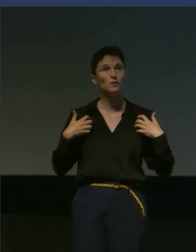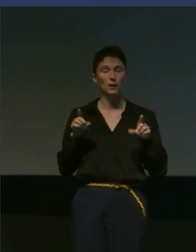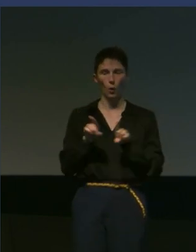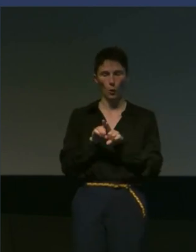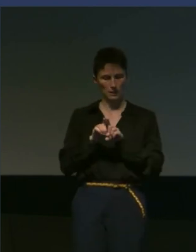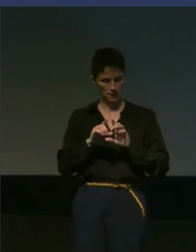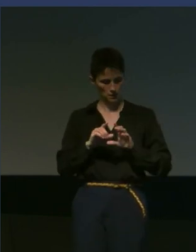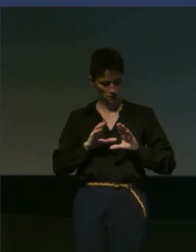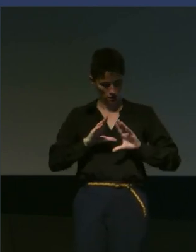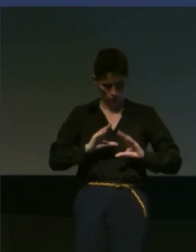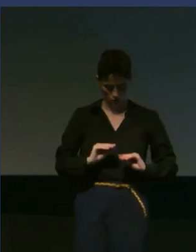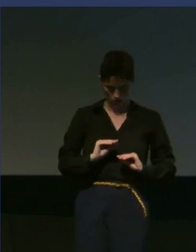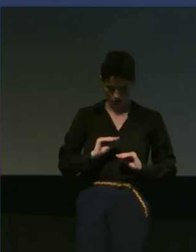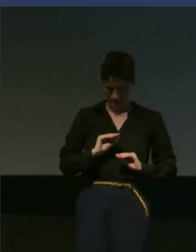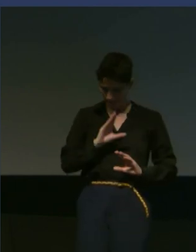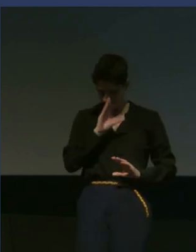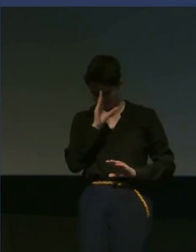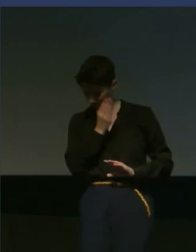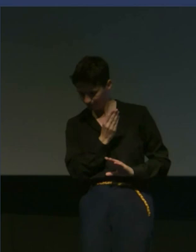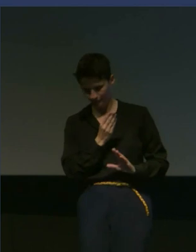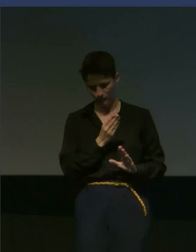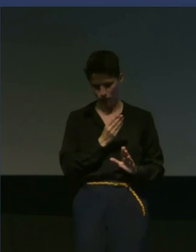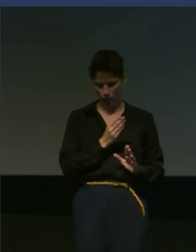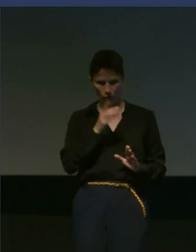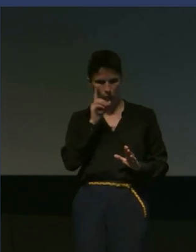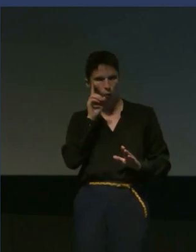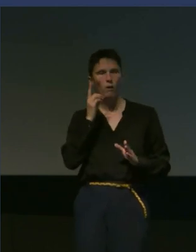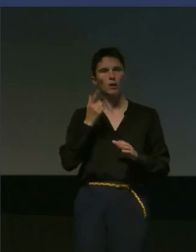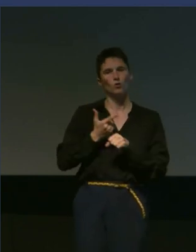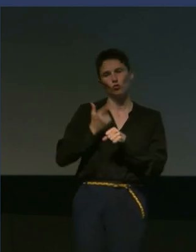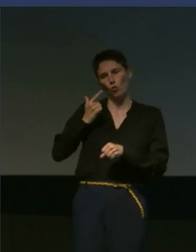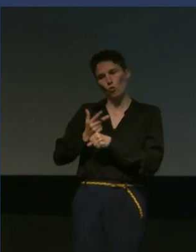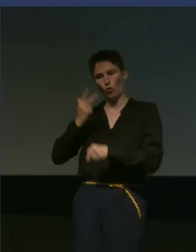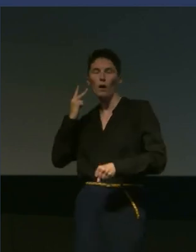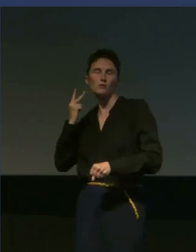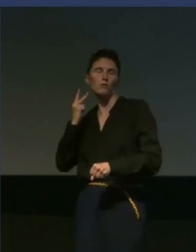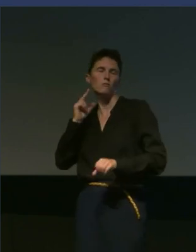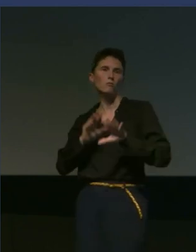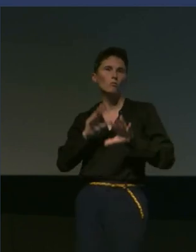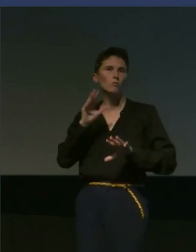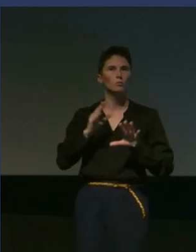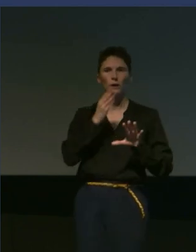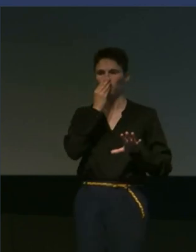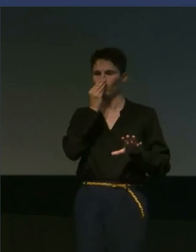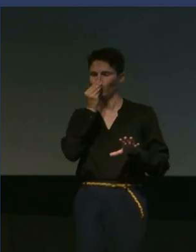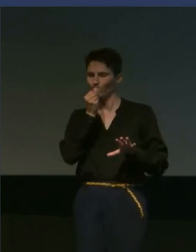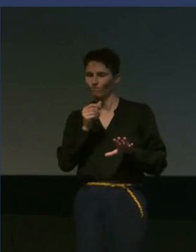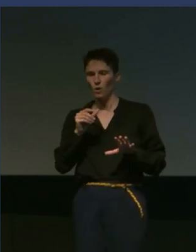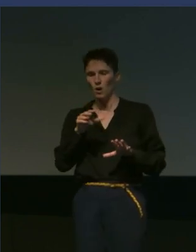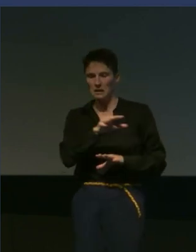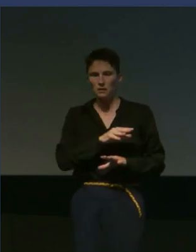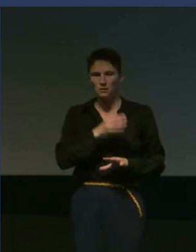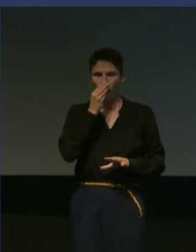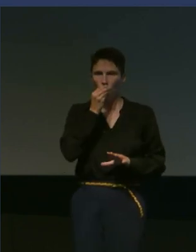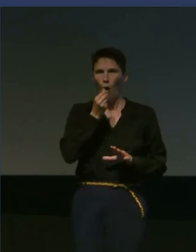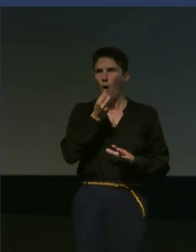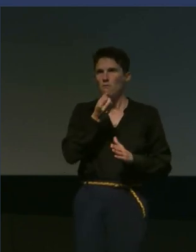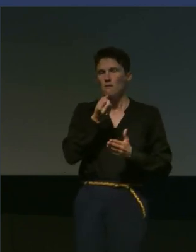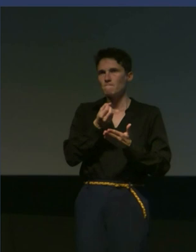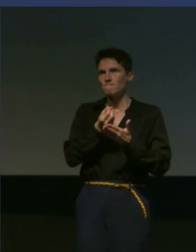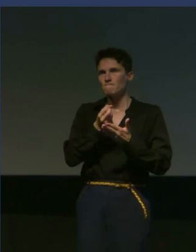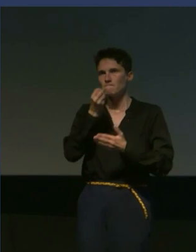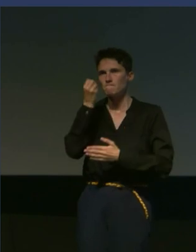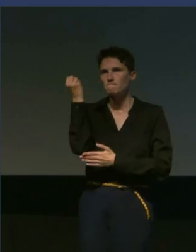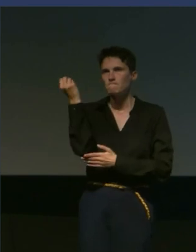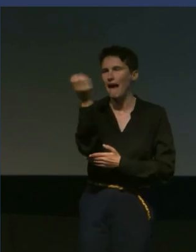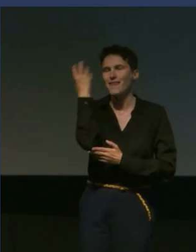posture. C'est-à-dire qu'il y a encore 2, 3 ans, ils se sentaient pas lanceurs d'alerte. Ils étaient